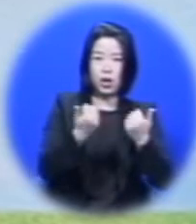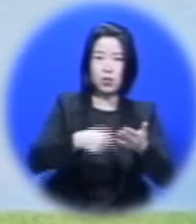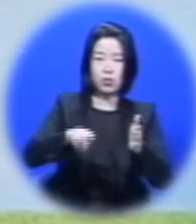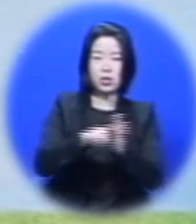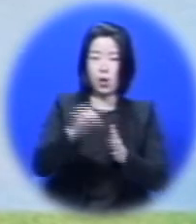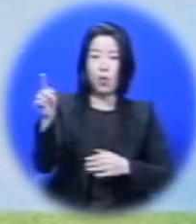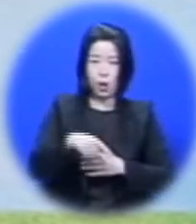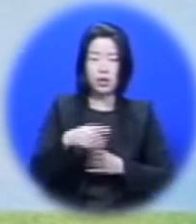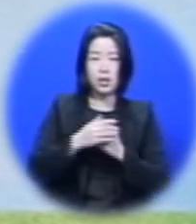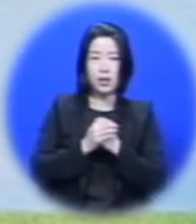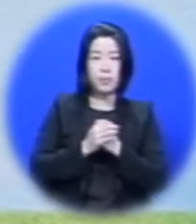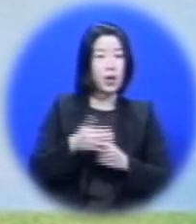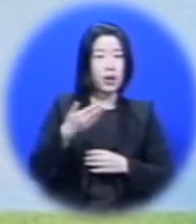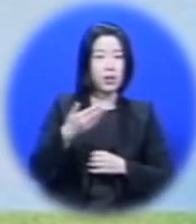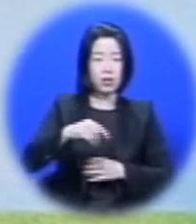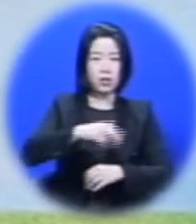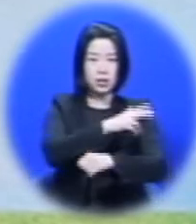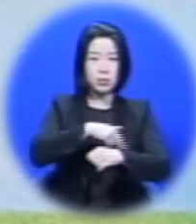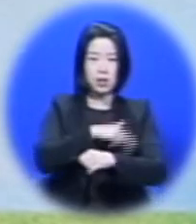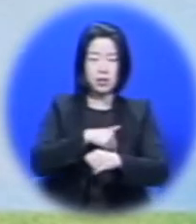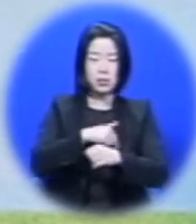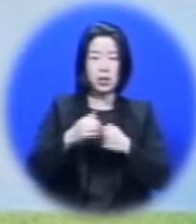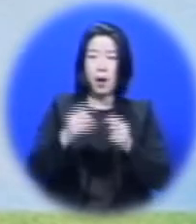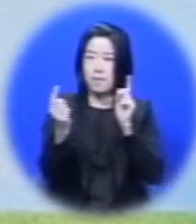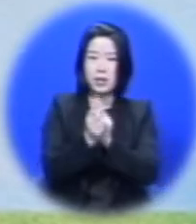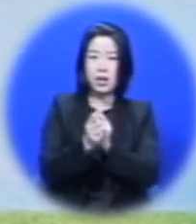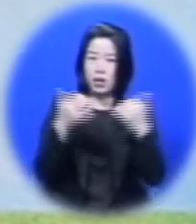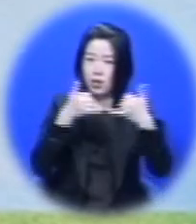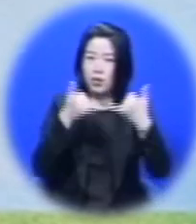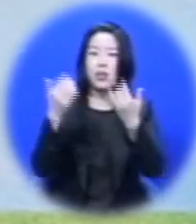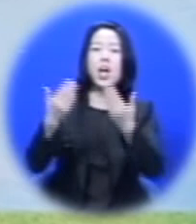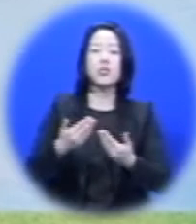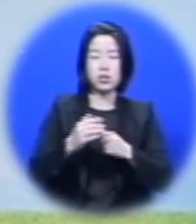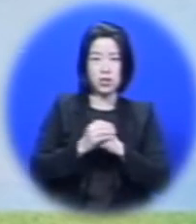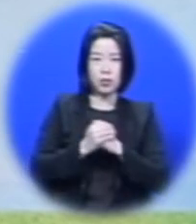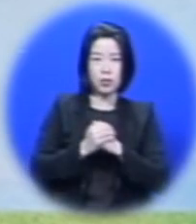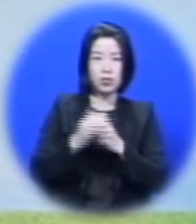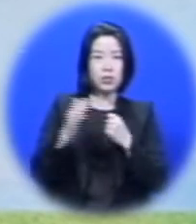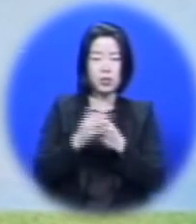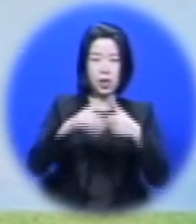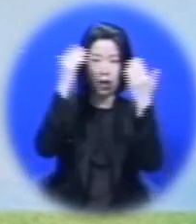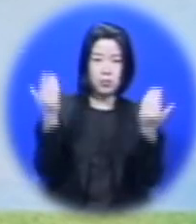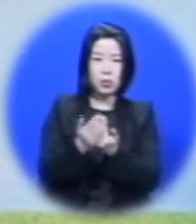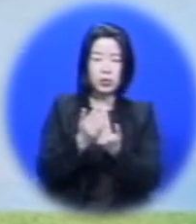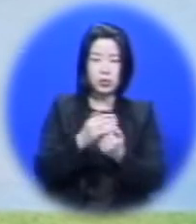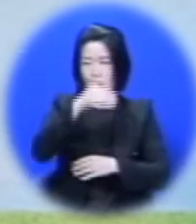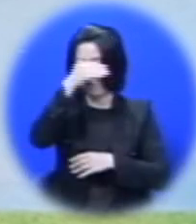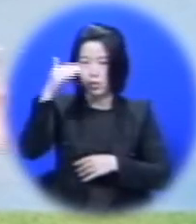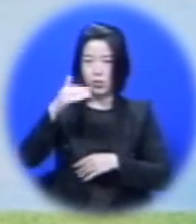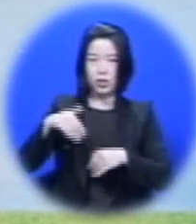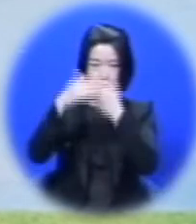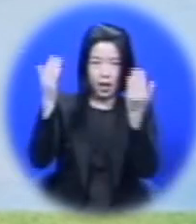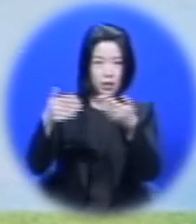왔는데 당신이 만나게 해줄 수 있다는 거죠. 그래서 그만 모든 구경거리는